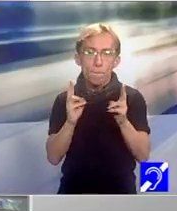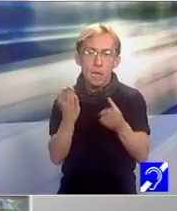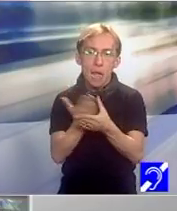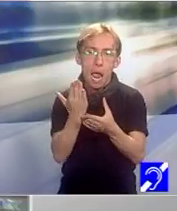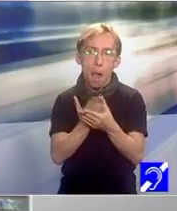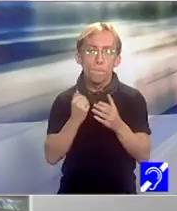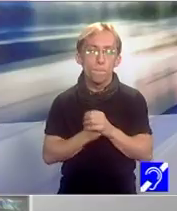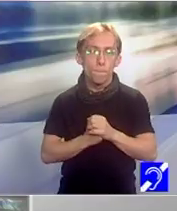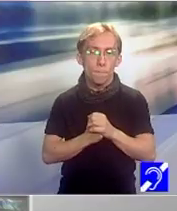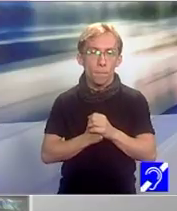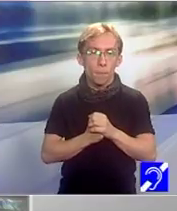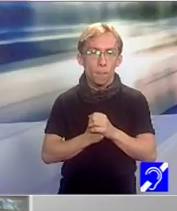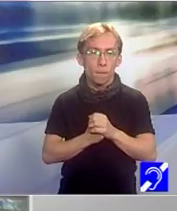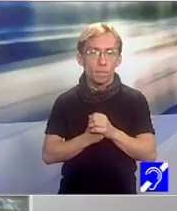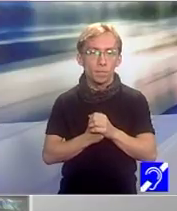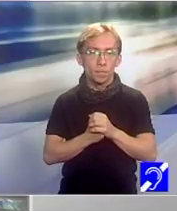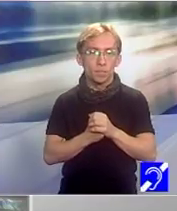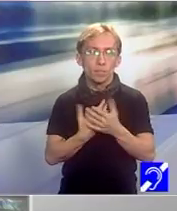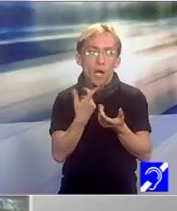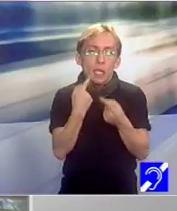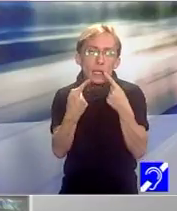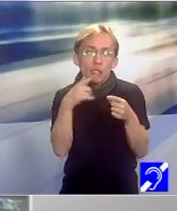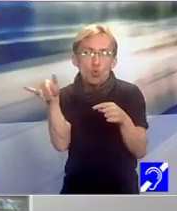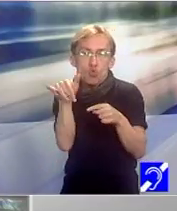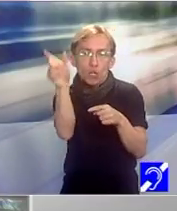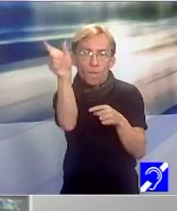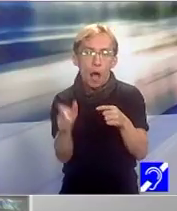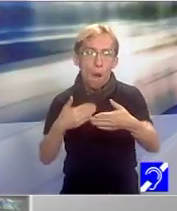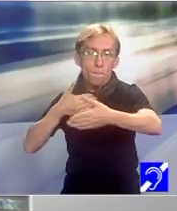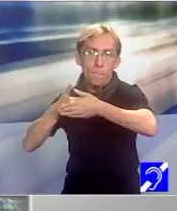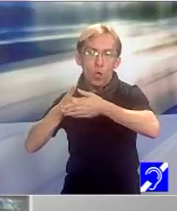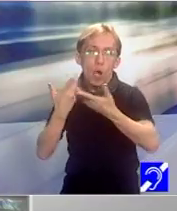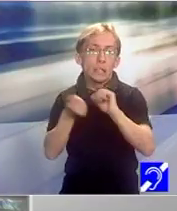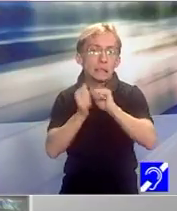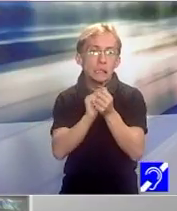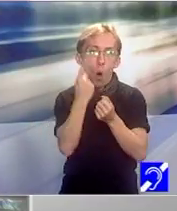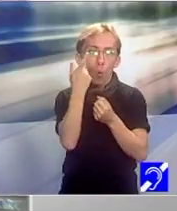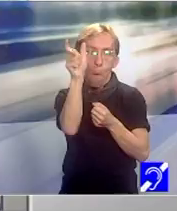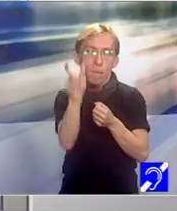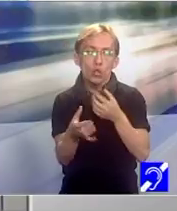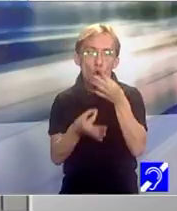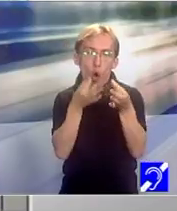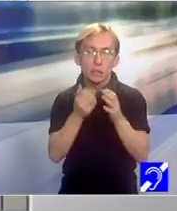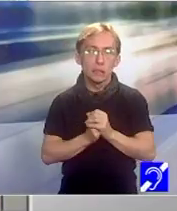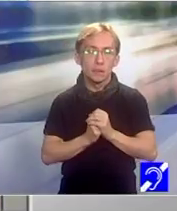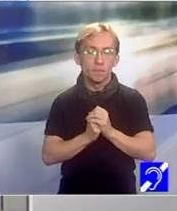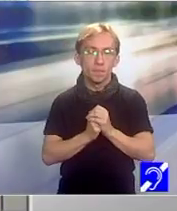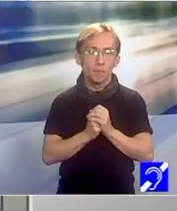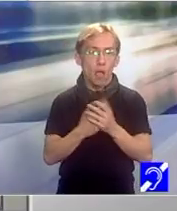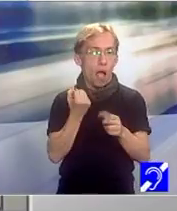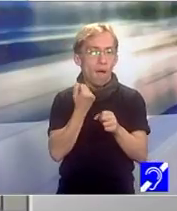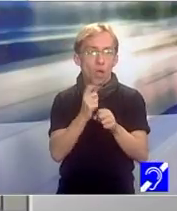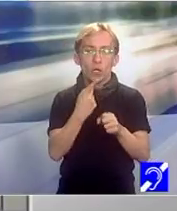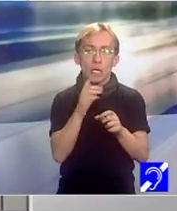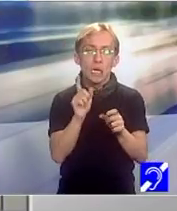câteva discuții cu cineva apropiat sau cu un consilier, un psiholog. Revenim imediat la această discuție interesantă. Vă